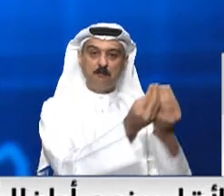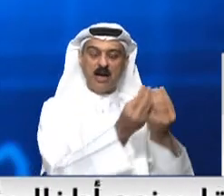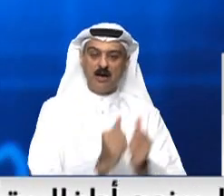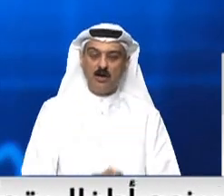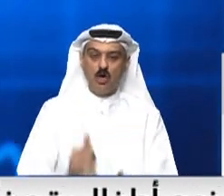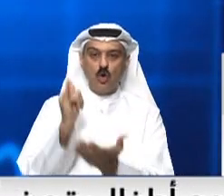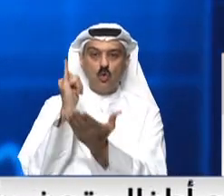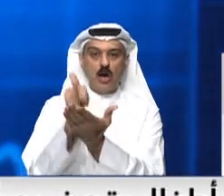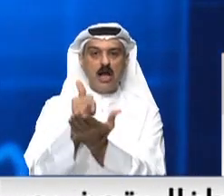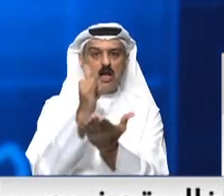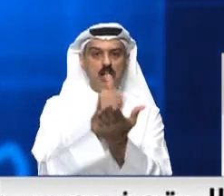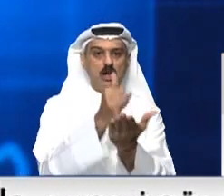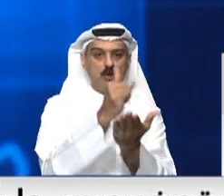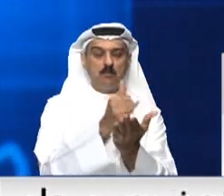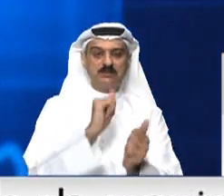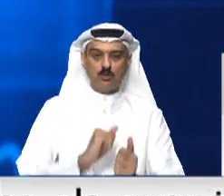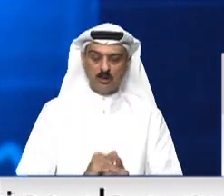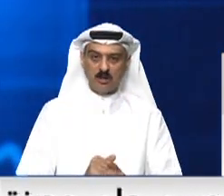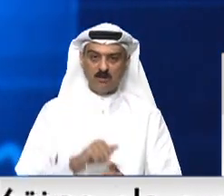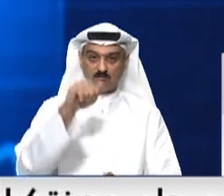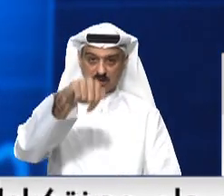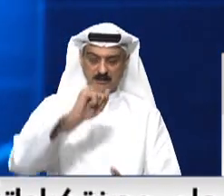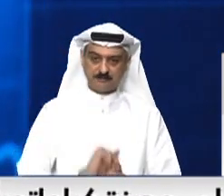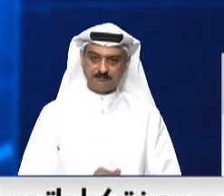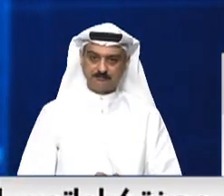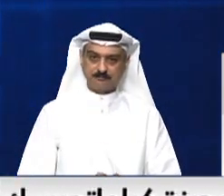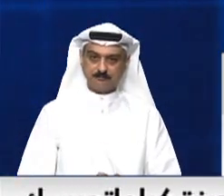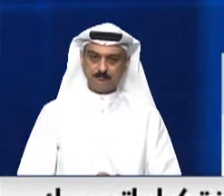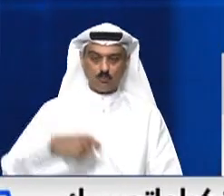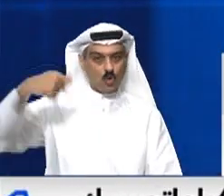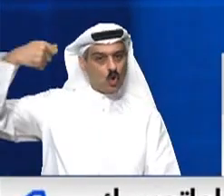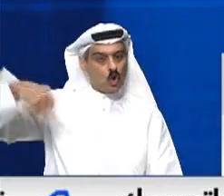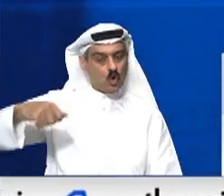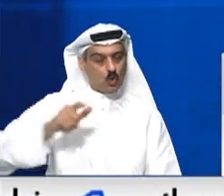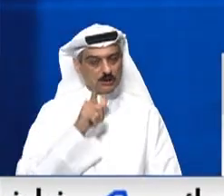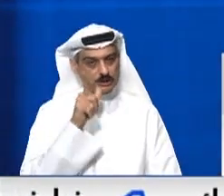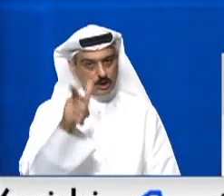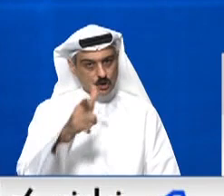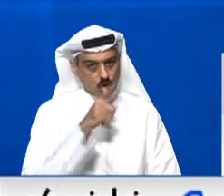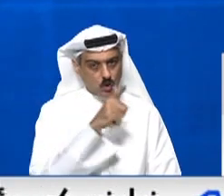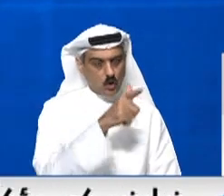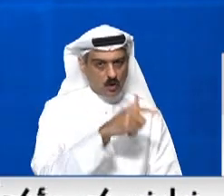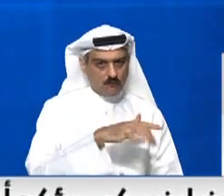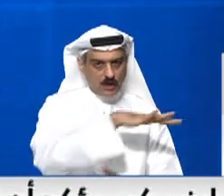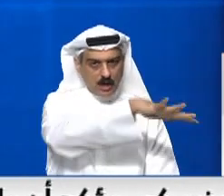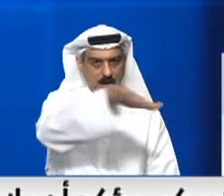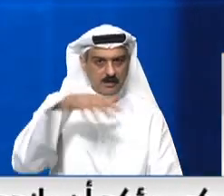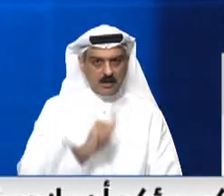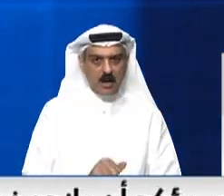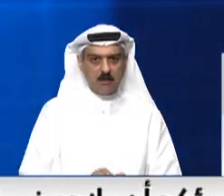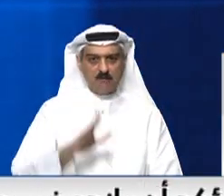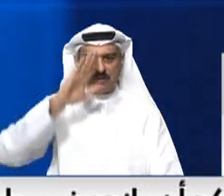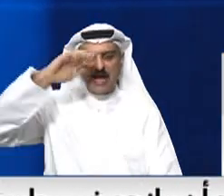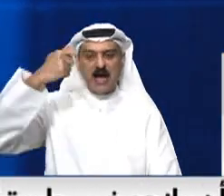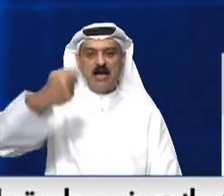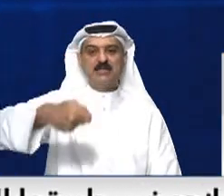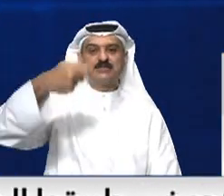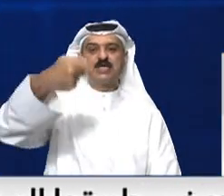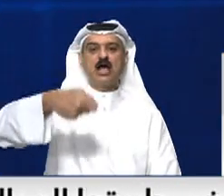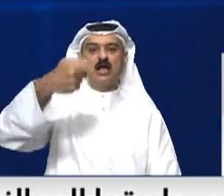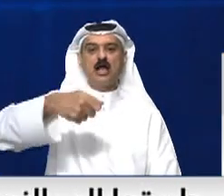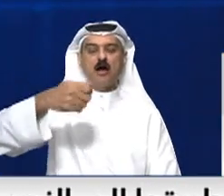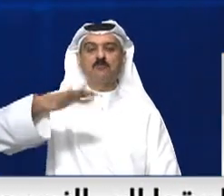وعدد من القيادات الأمنية. ونقل معاليه تحيات وتهاني القيادة السياسية العليا إلى منتسبي